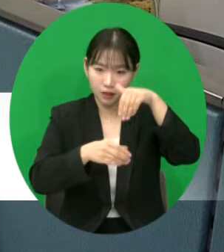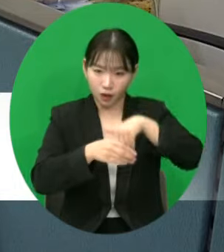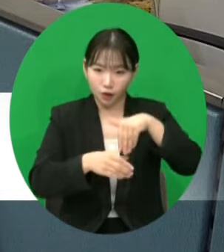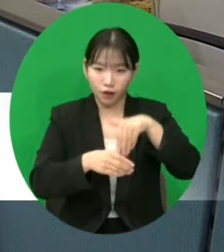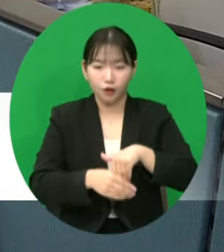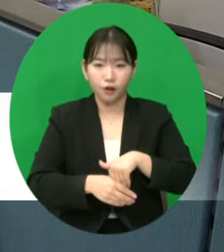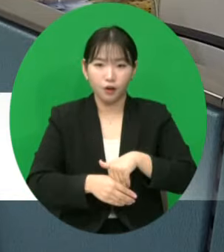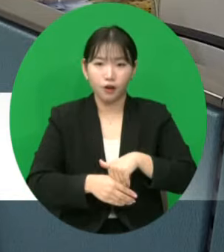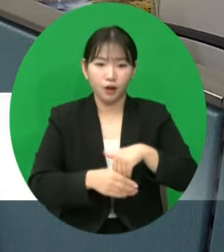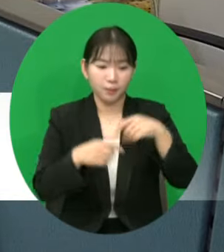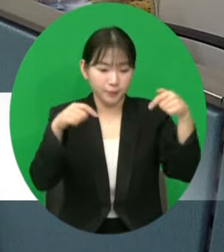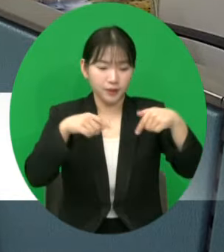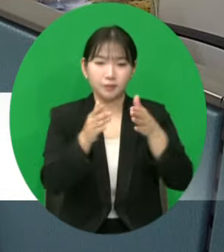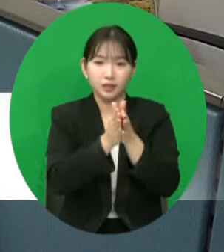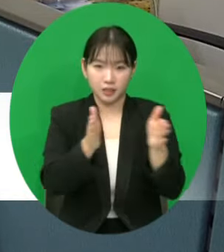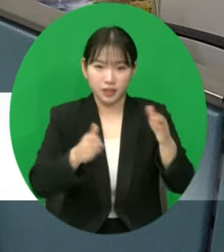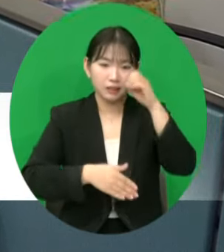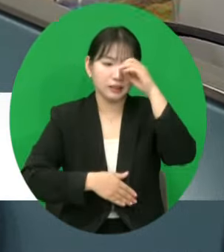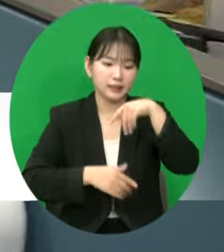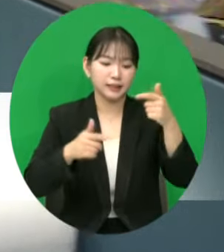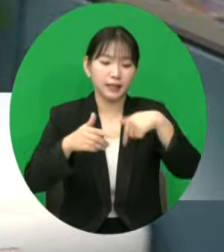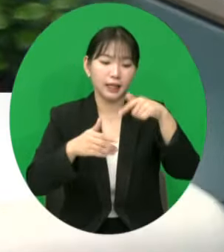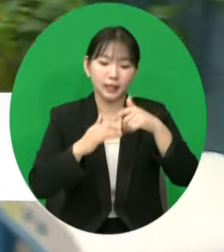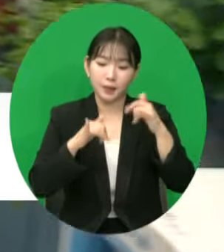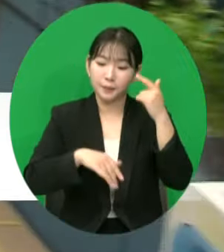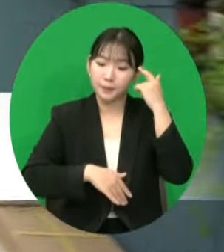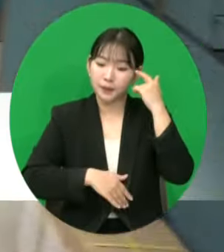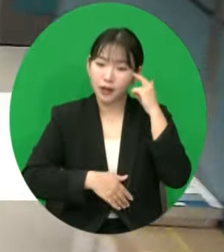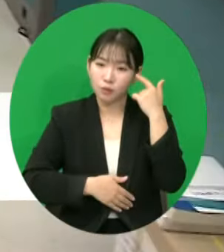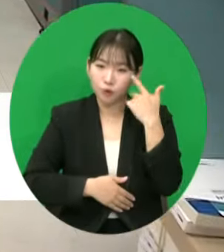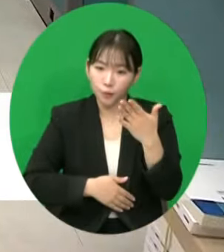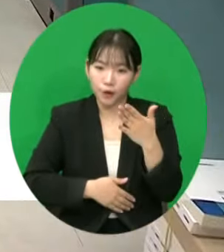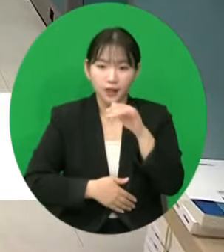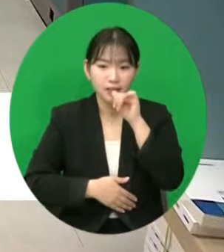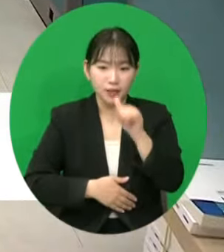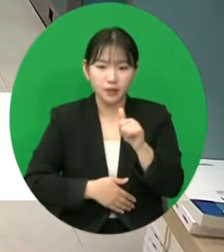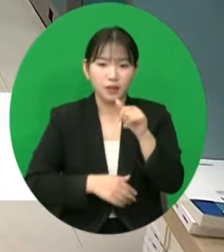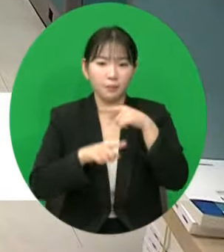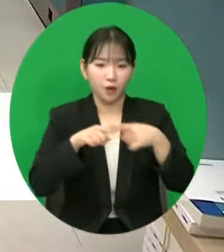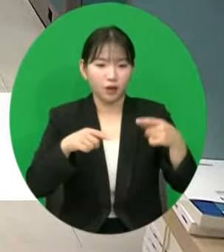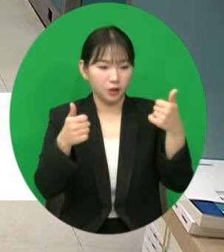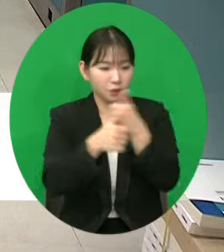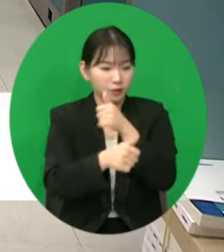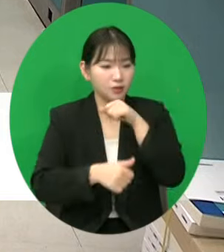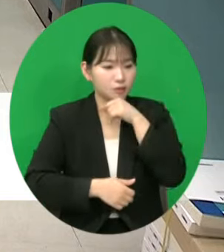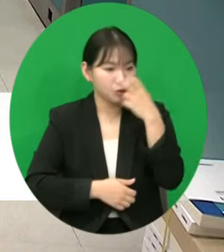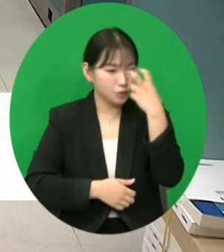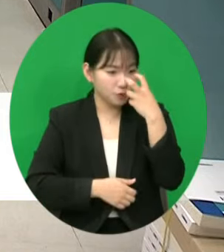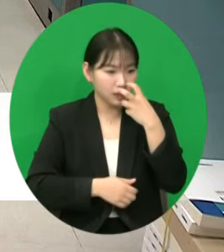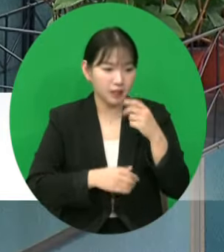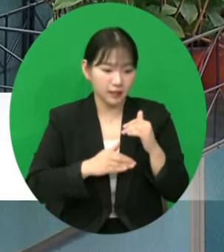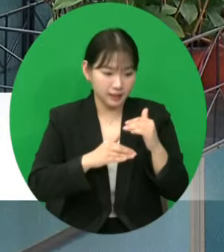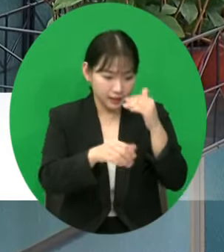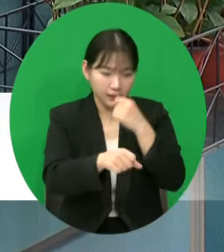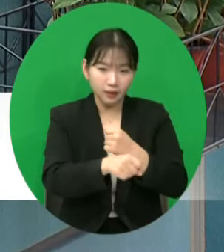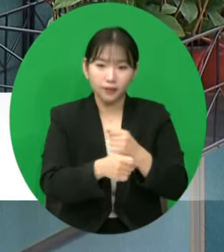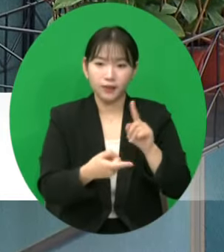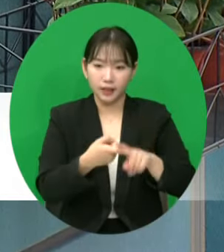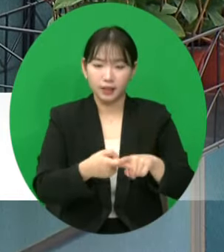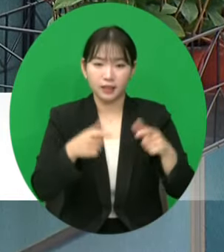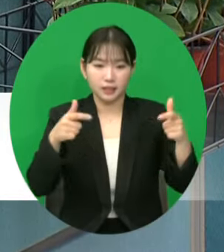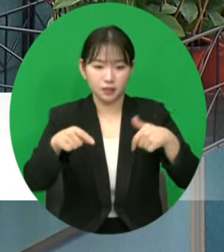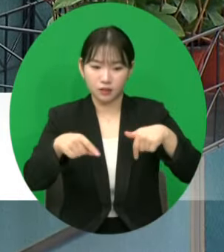면접을 시작한 가운데 단순히 지역내 민심을 묻는 절대평가인 이른바 교체 지수 조사를 진행한 것에 대해 지역